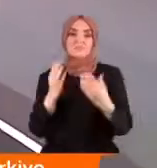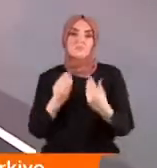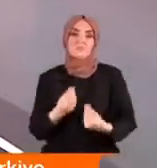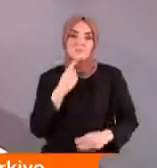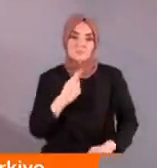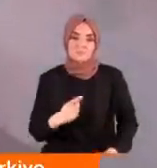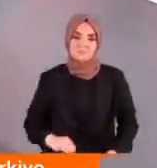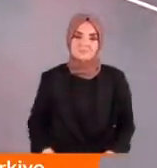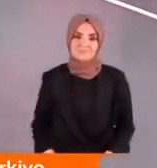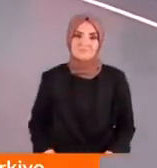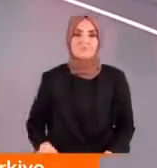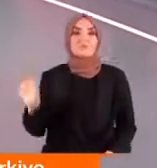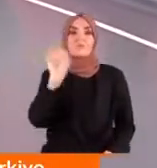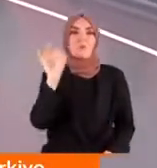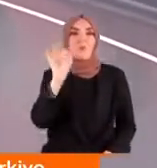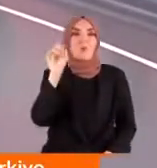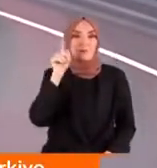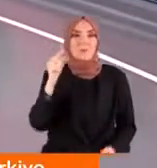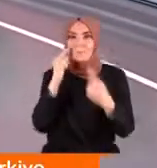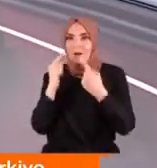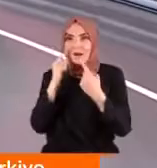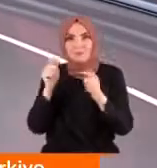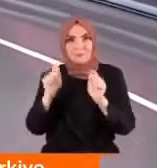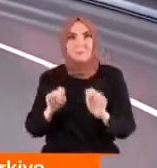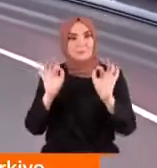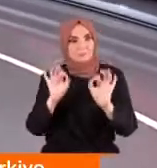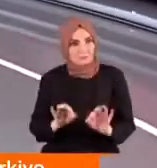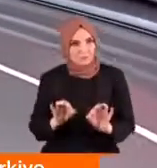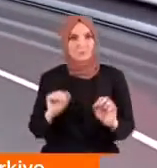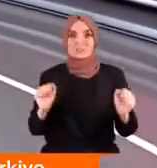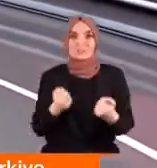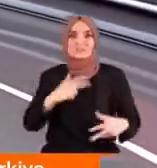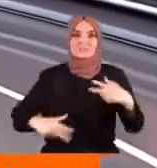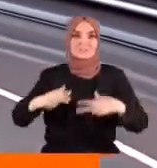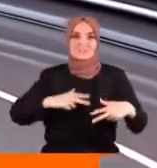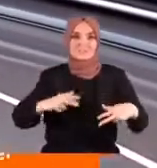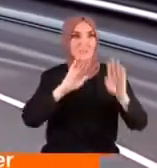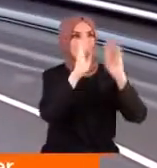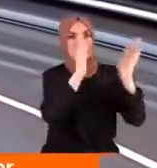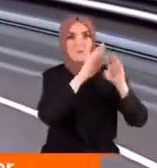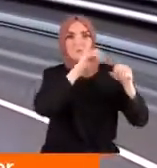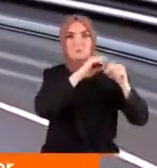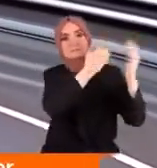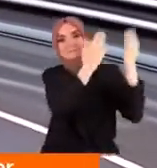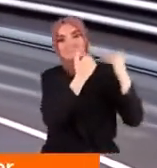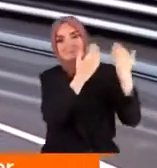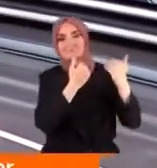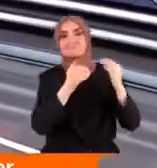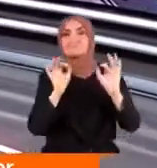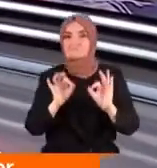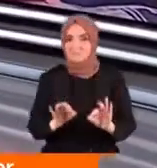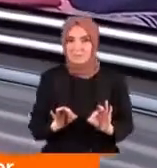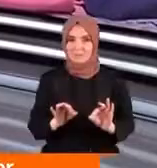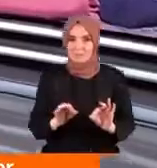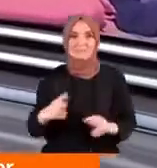Kombilere bakım yapılmaya başlandı. Kışlıklar da raflardan yavaş yavaş iniyor artık. Gardırobunu ucuza yenilemek isteyenlerin ilk adresleri